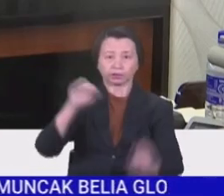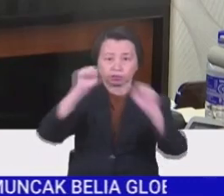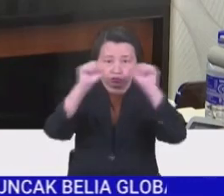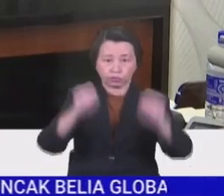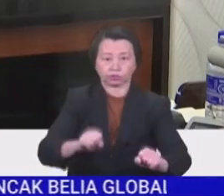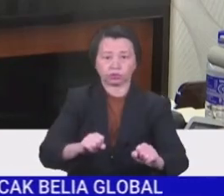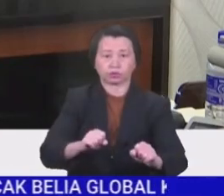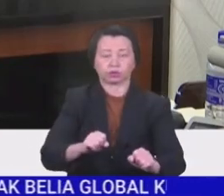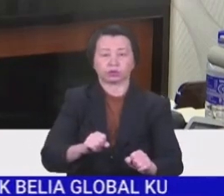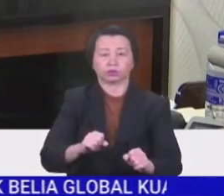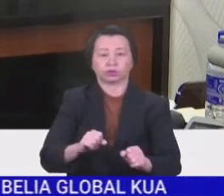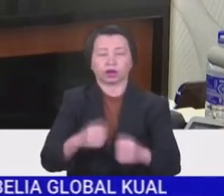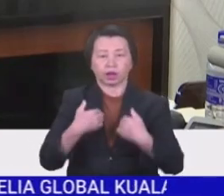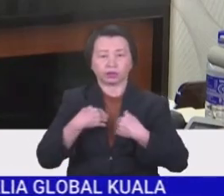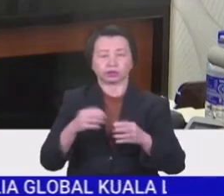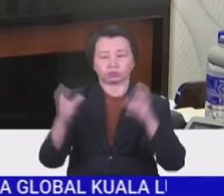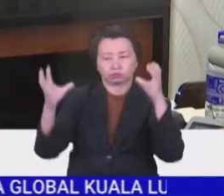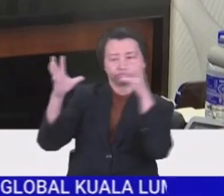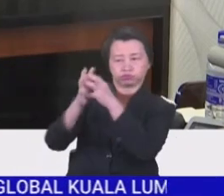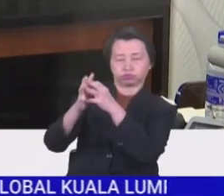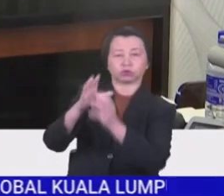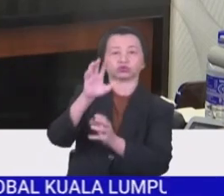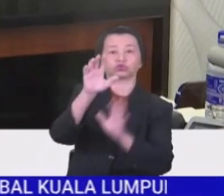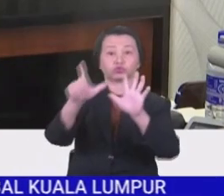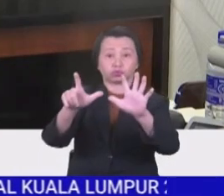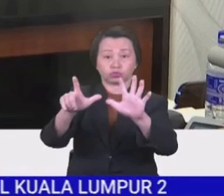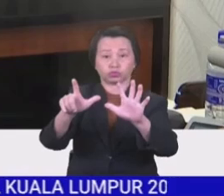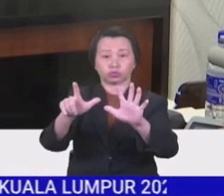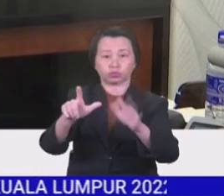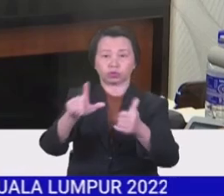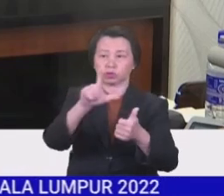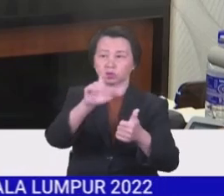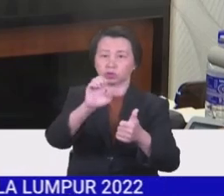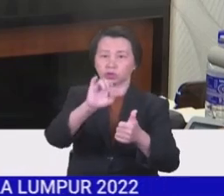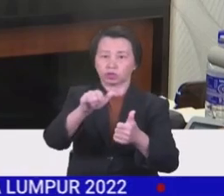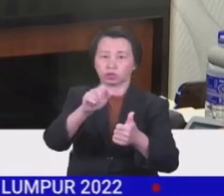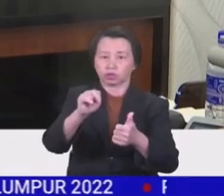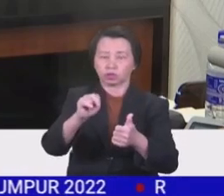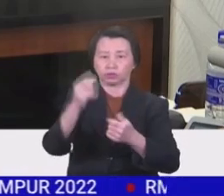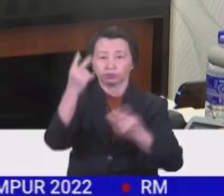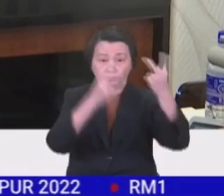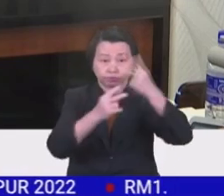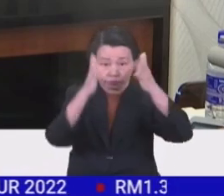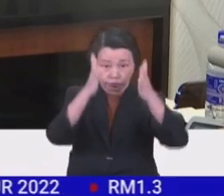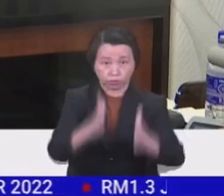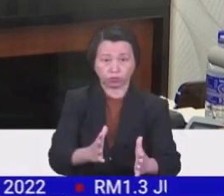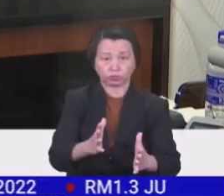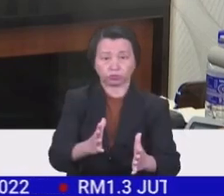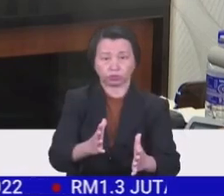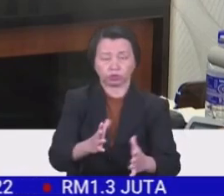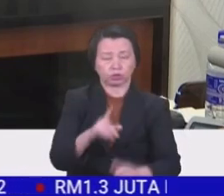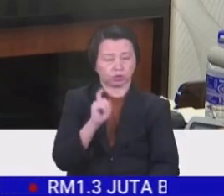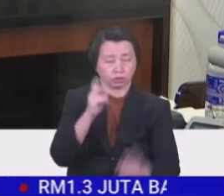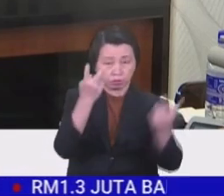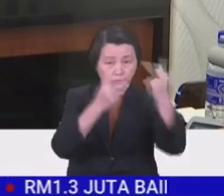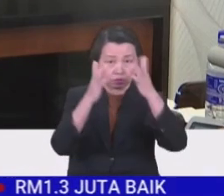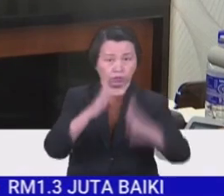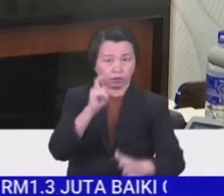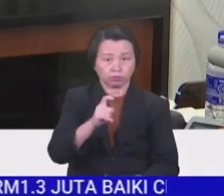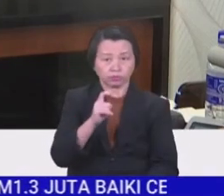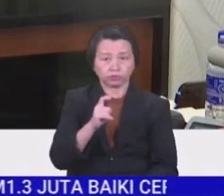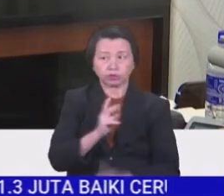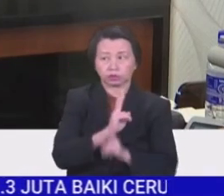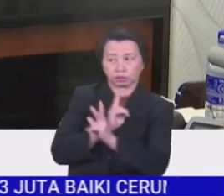7 kita telah pasang 7 di mana. Dan kita pengunjung kena peka